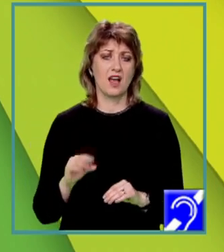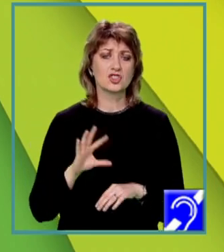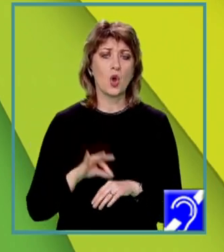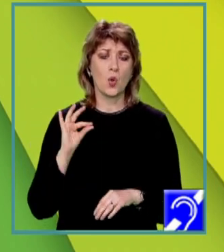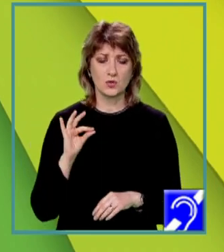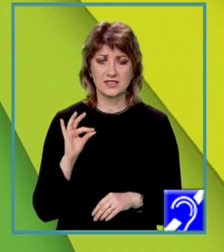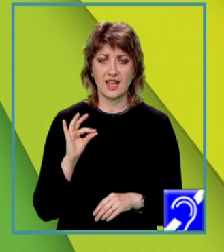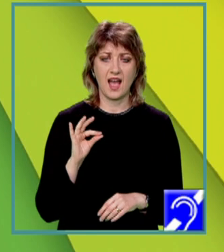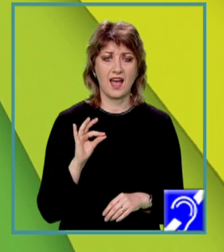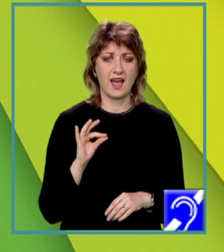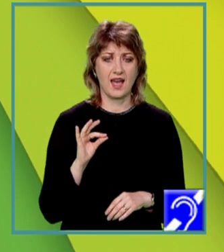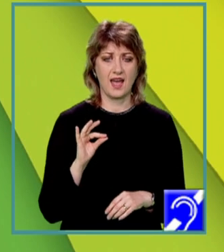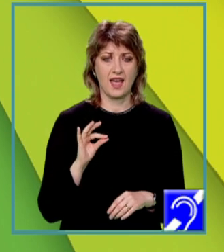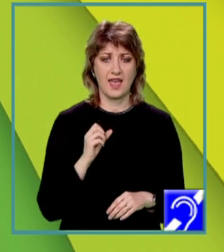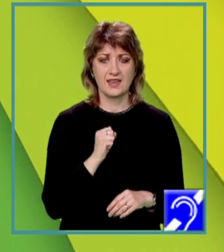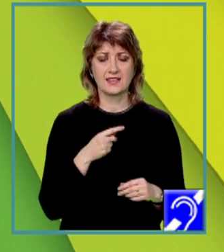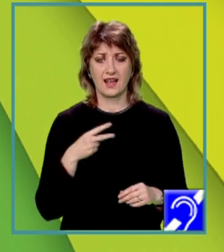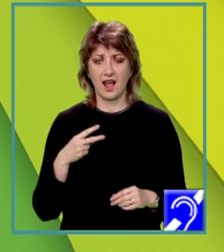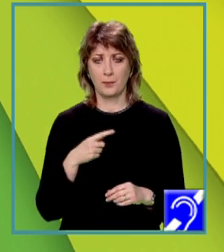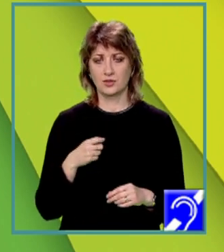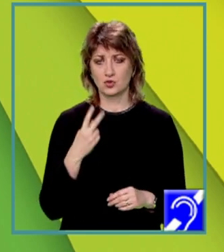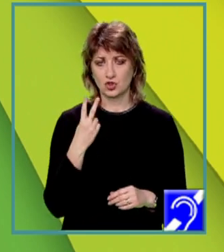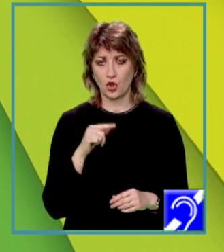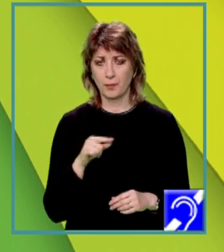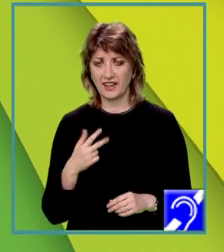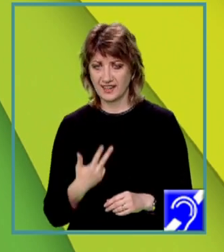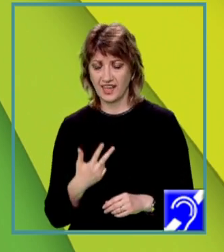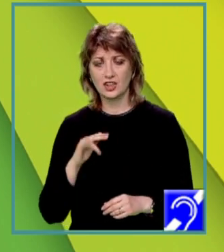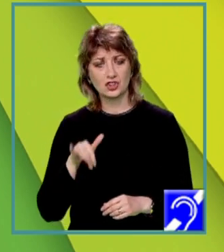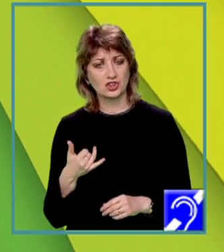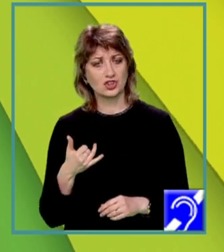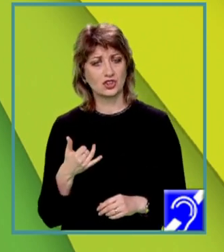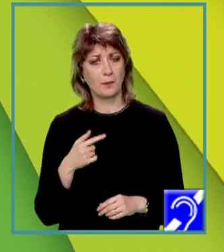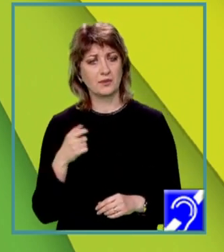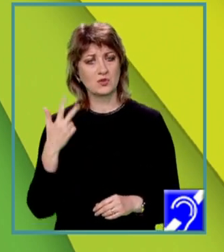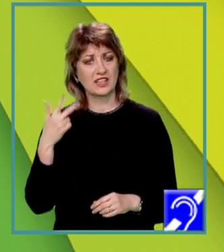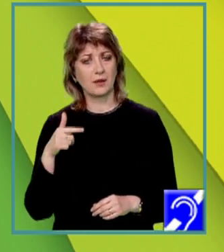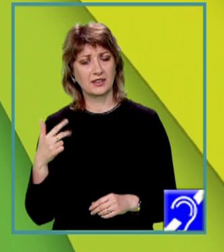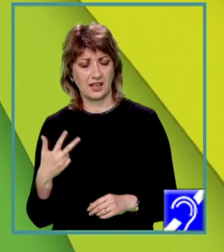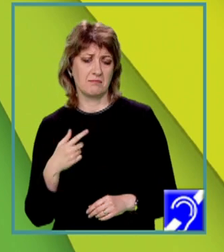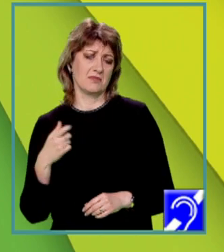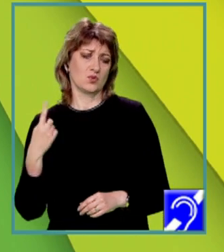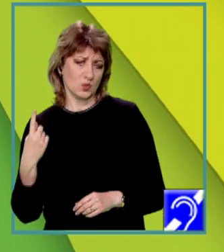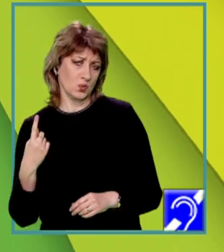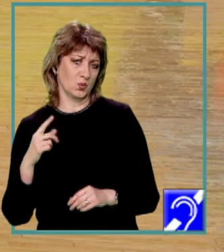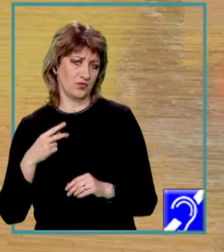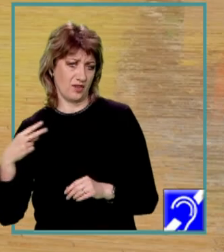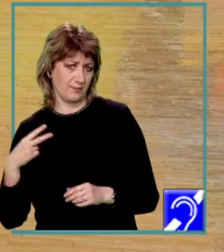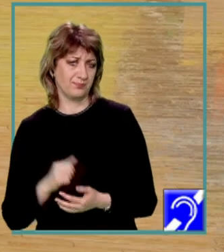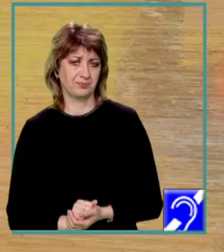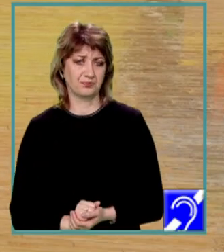soluția ecuației este egal cu minus 2 pe 3 și minus 3 pe 3 adică minus 1